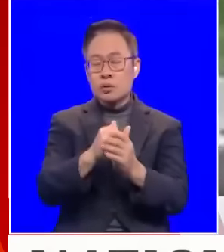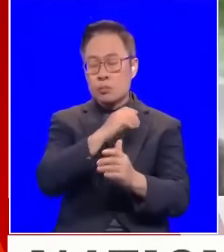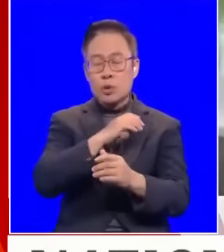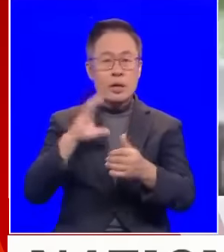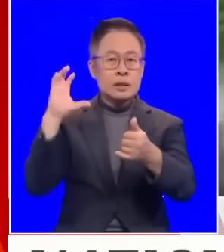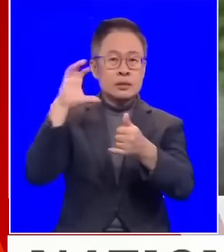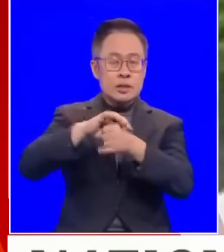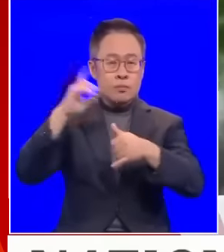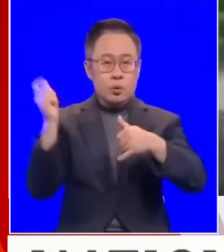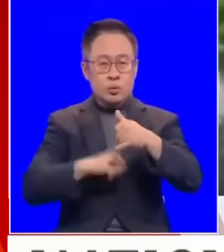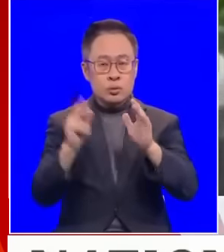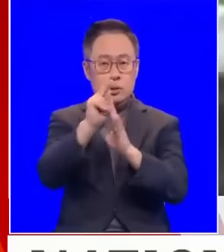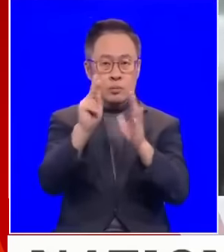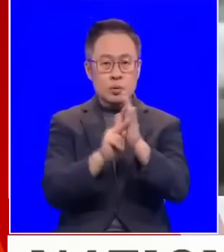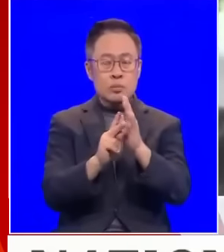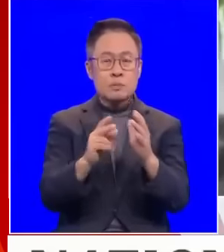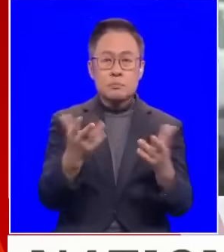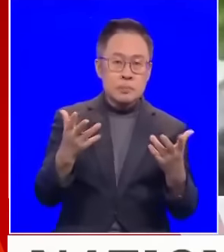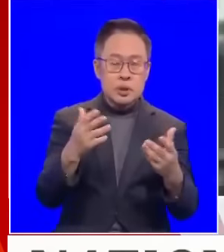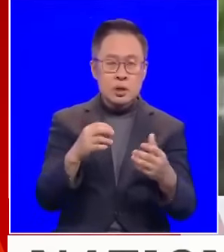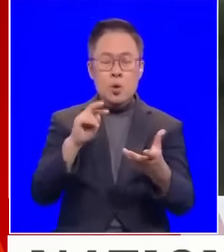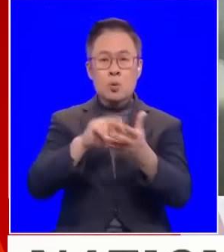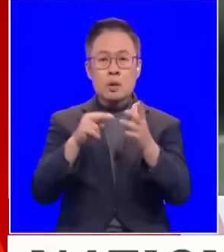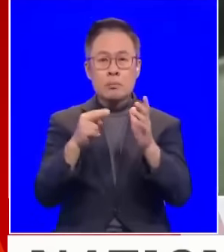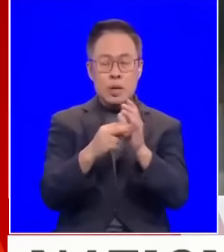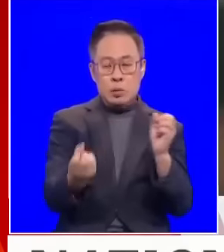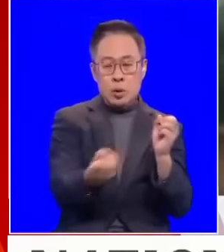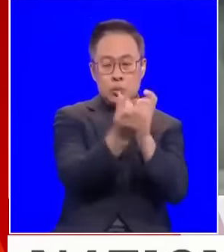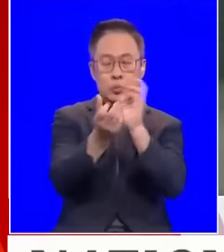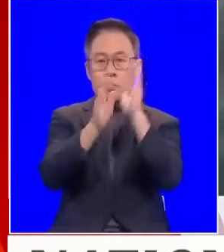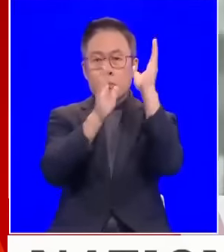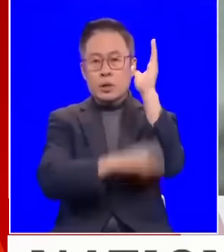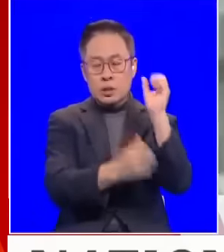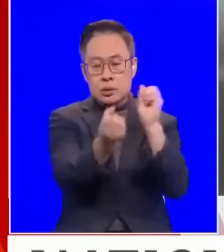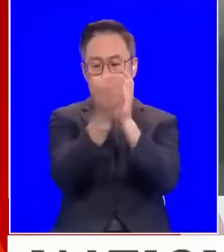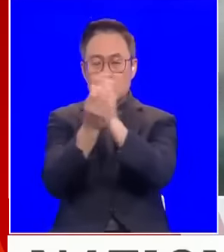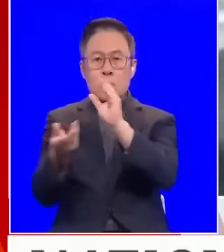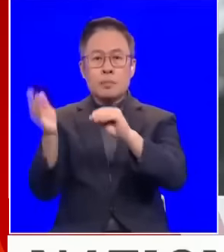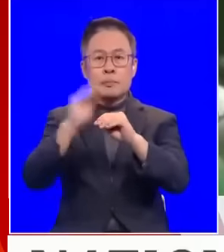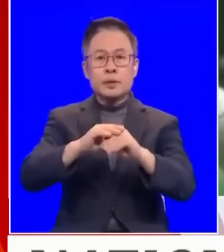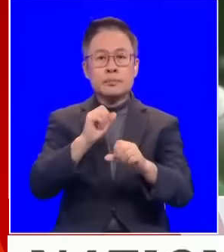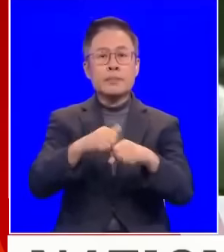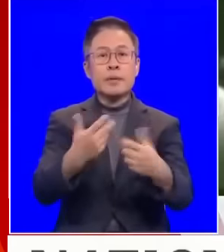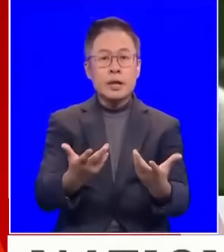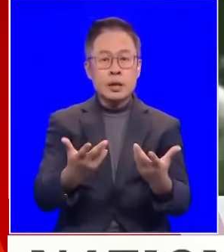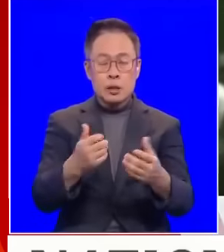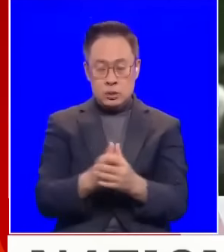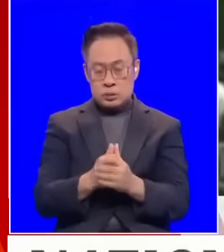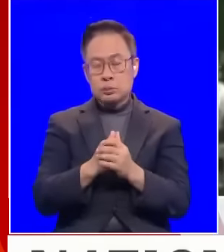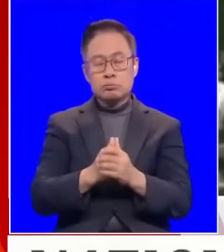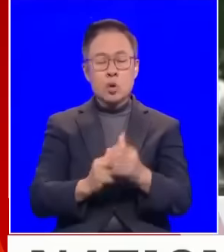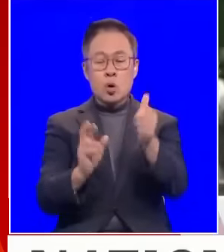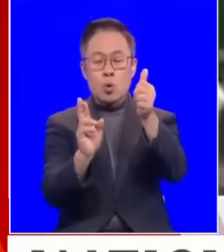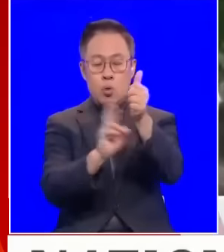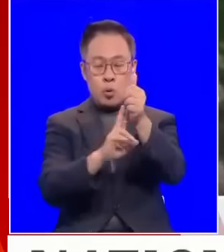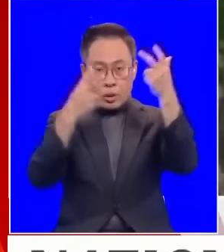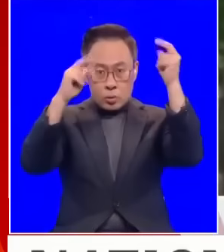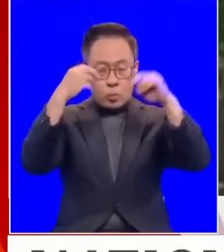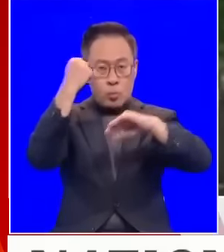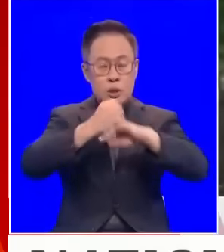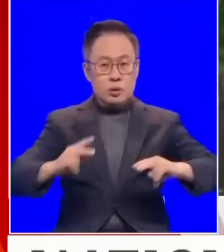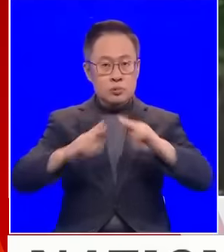มมองว่าเงื่อนไขภาคใต้มีมาอยู่ตลอดอยู่แล้วและเรื่องนี้เป็นเรื่องความมั่นคงของรัฐไทยไม่ใช่แค่ความมั่นคงของ